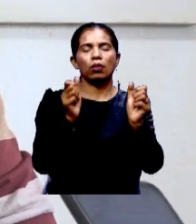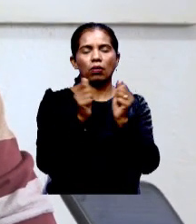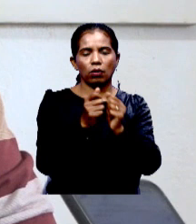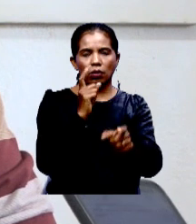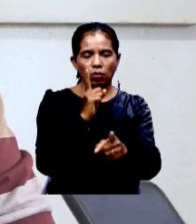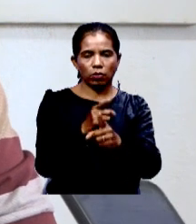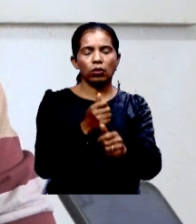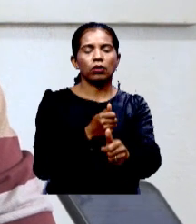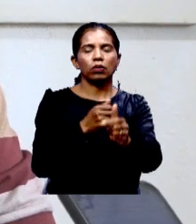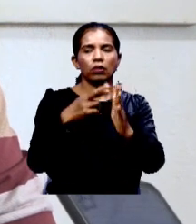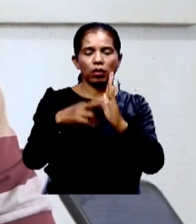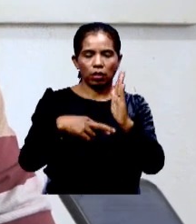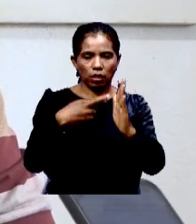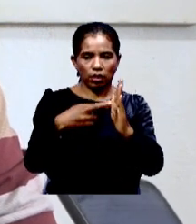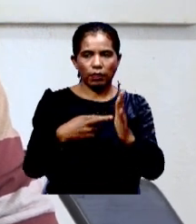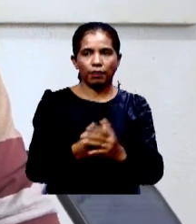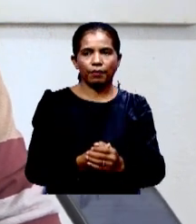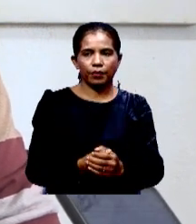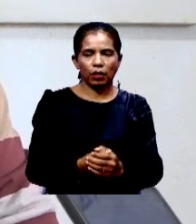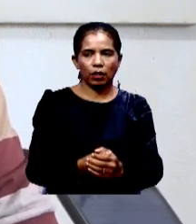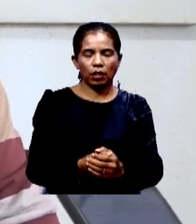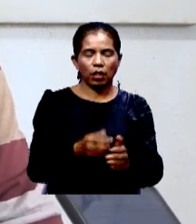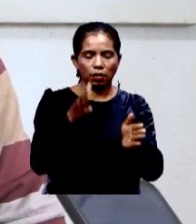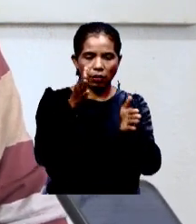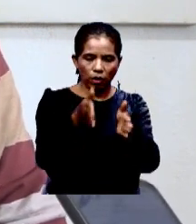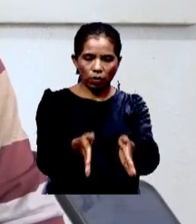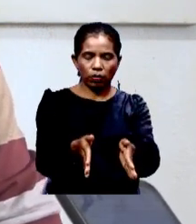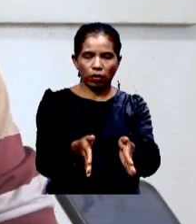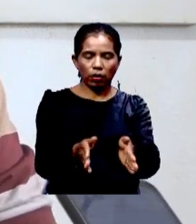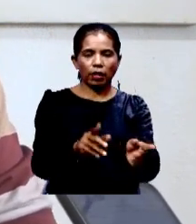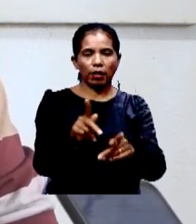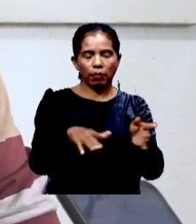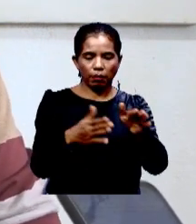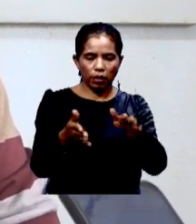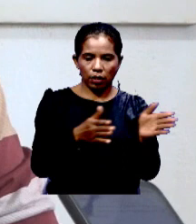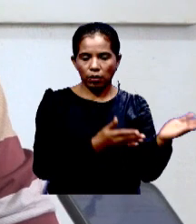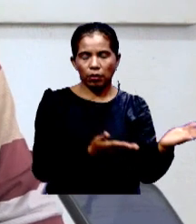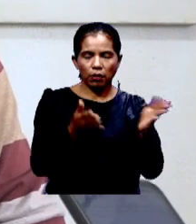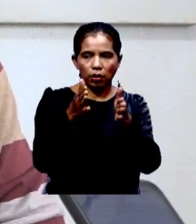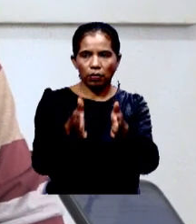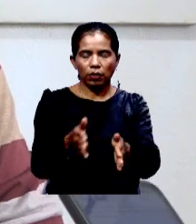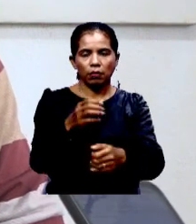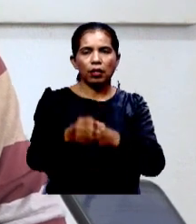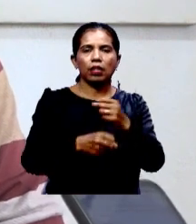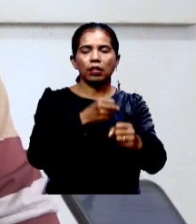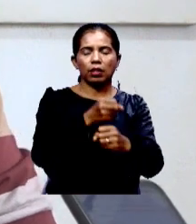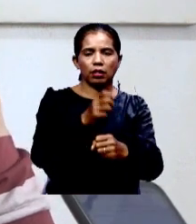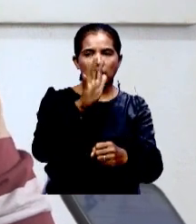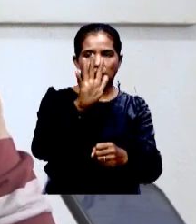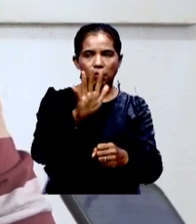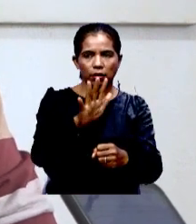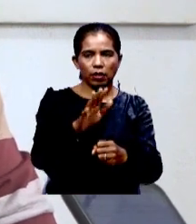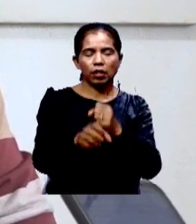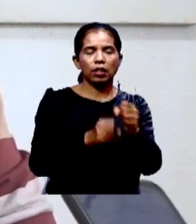regras regras ne ba hakoi ia rae ne batina lima de Tina lima iten